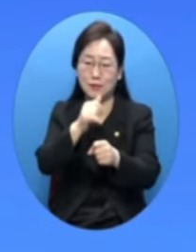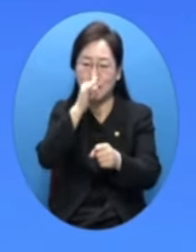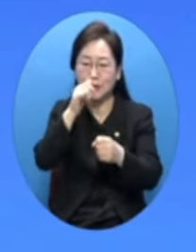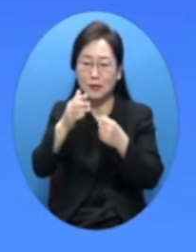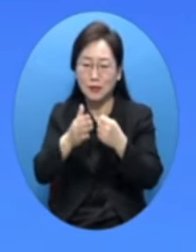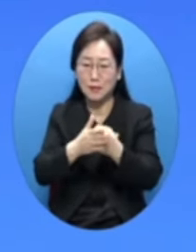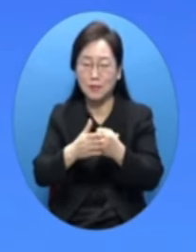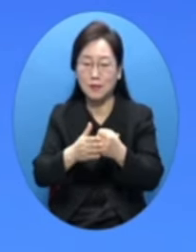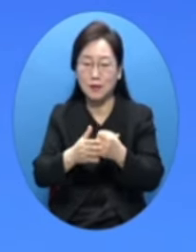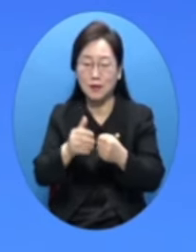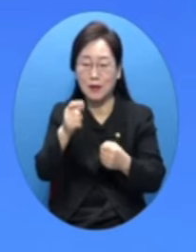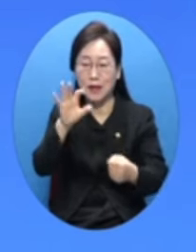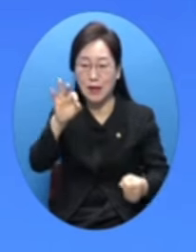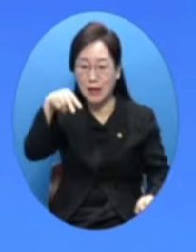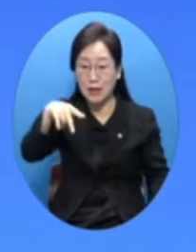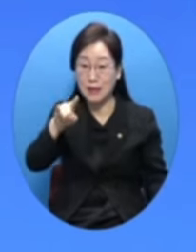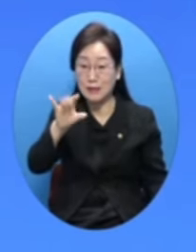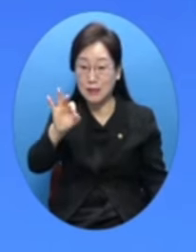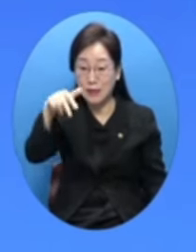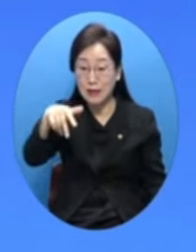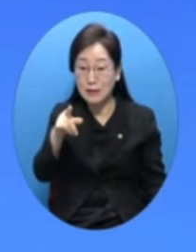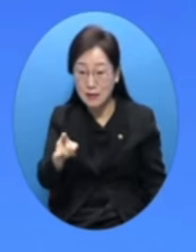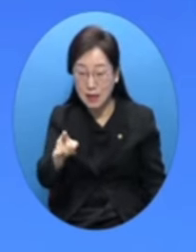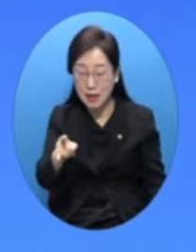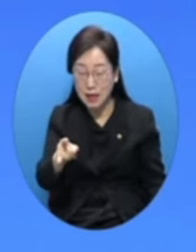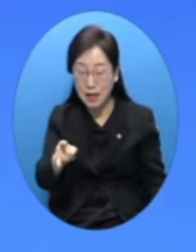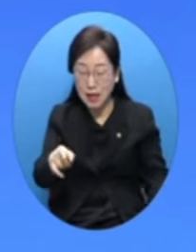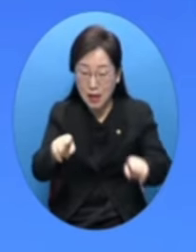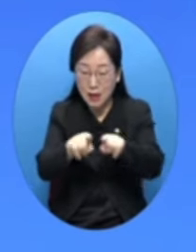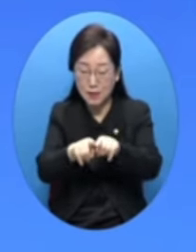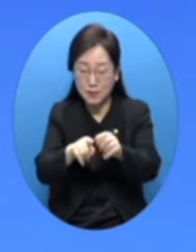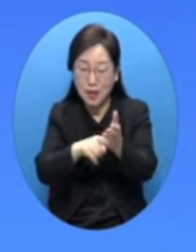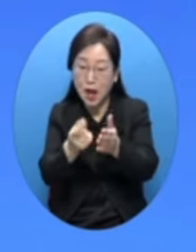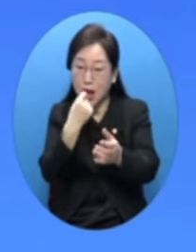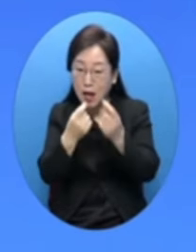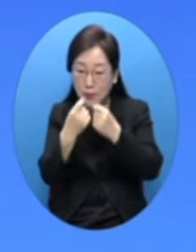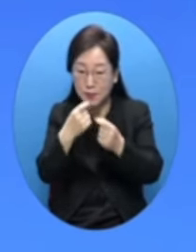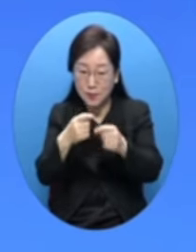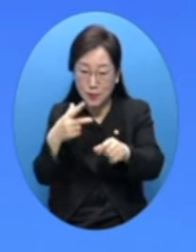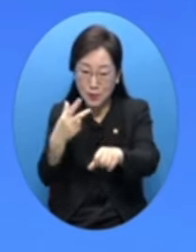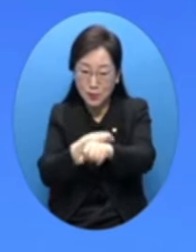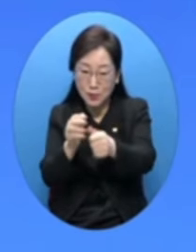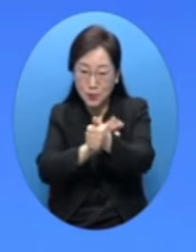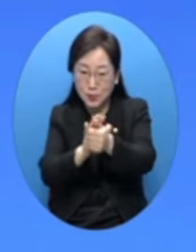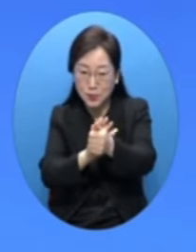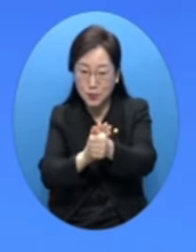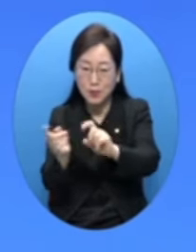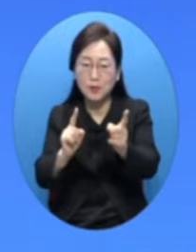항생제와 같이 약을 쓰면 이 한센병에서 고침을 받을 수가 있습니다.